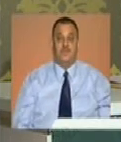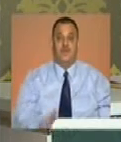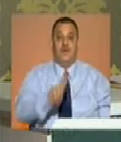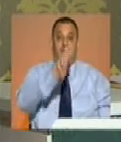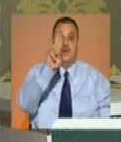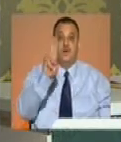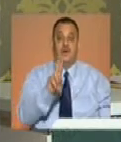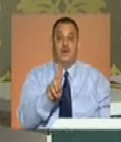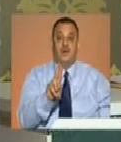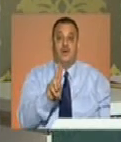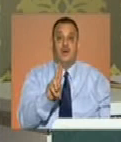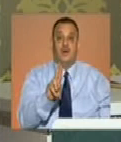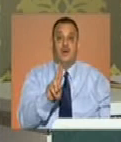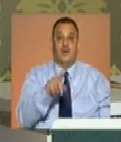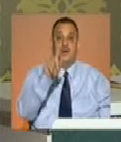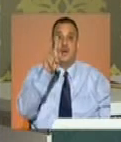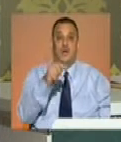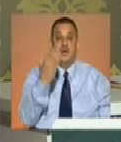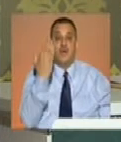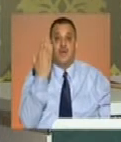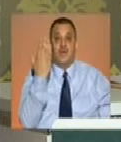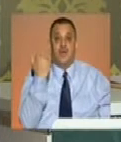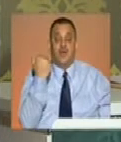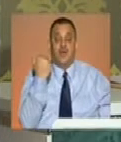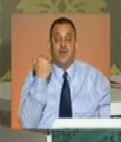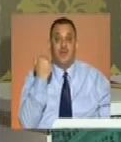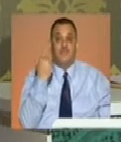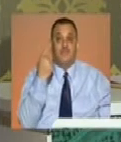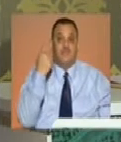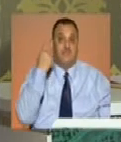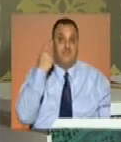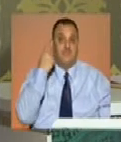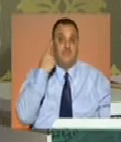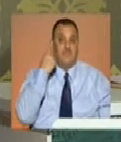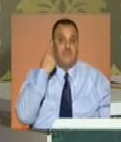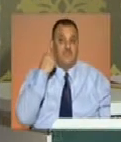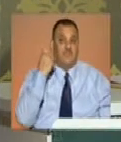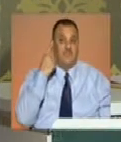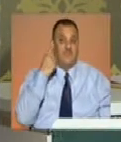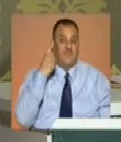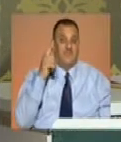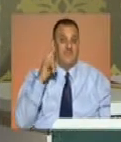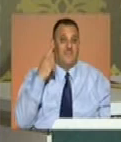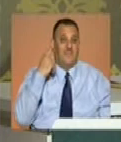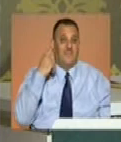يوم قلت لك سؤال جاوبت عليه لكن انا سمعت الجواب كويس. تفضلي ايش سؤالك